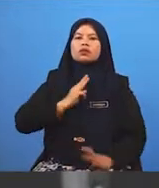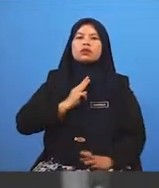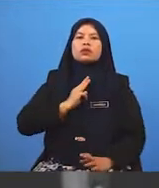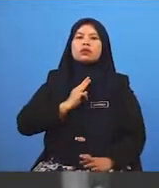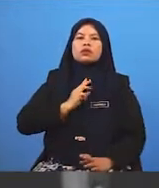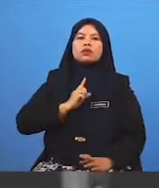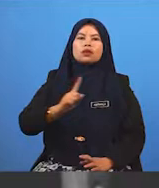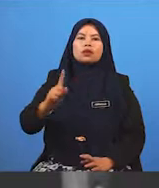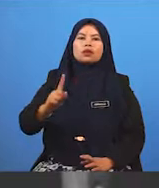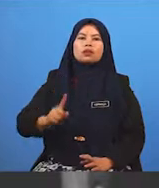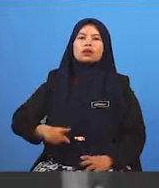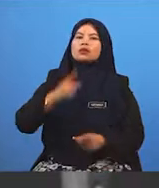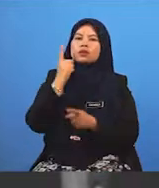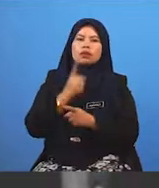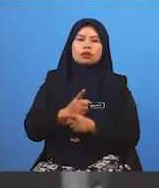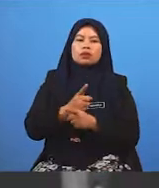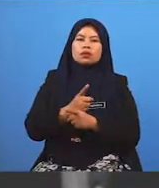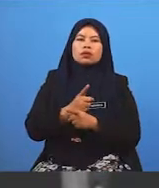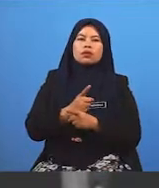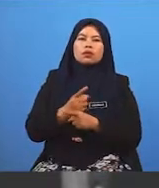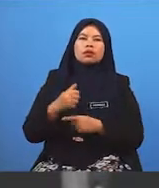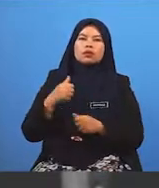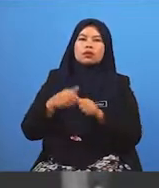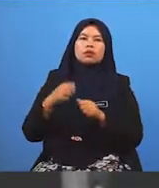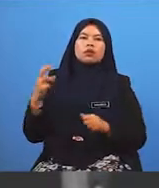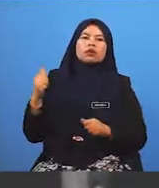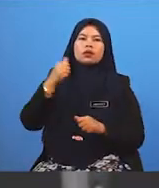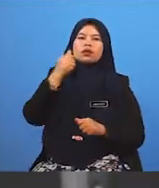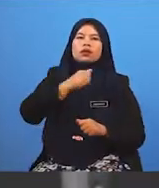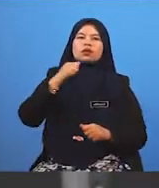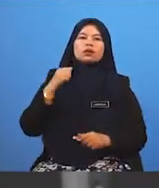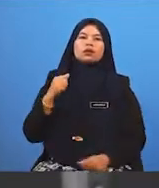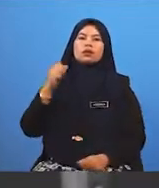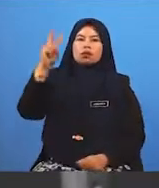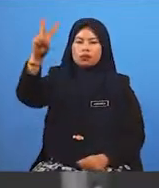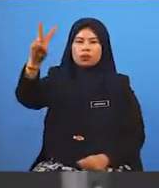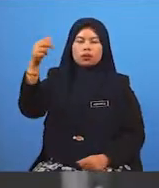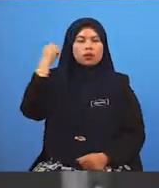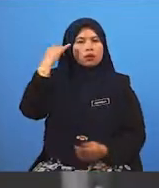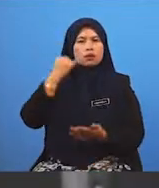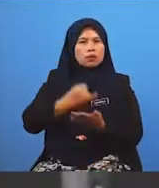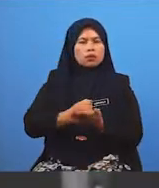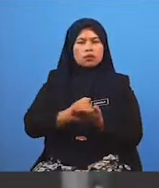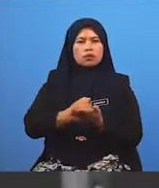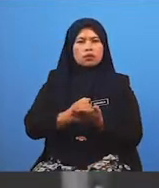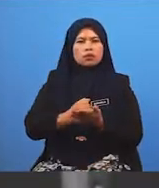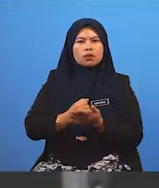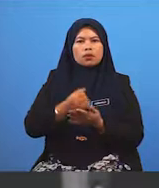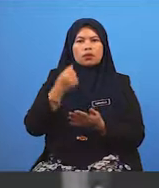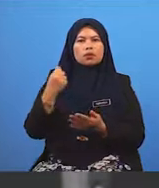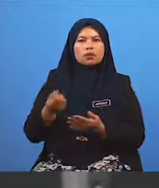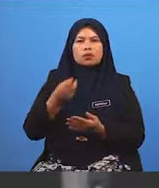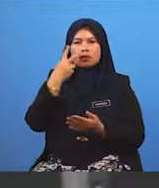berpaksikan iman dan akhlak mulia. Yang kedua, iman seseorang itu bergantung sejauh mana